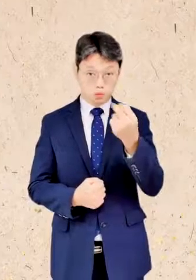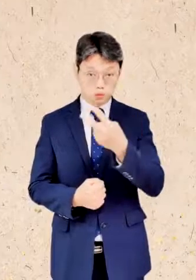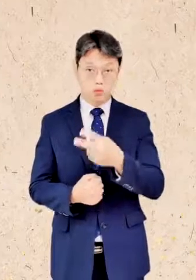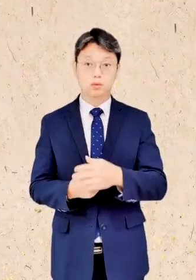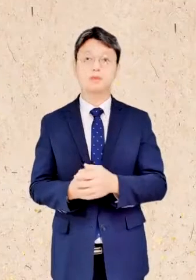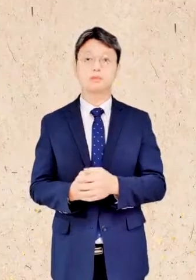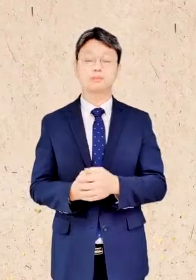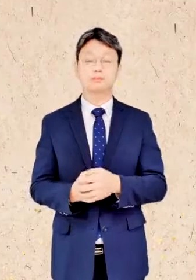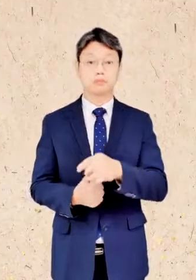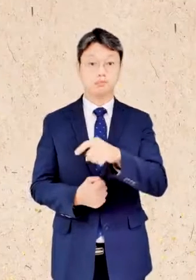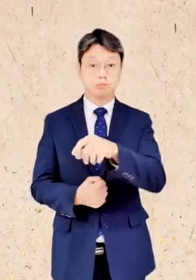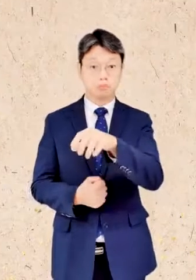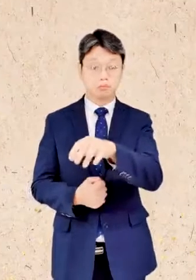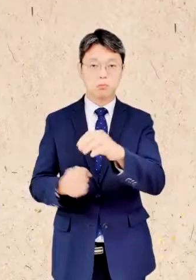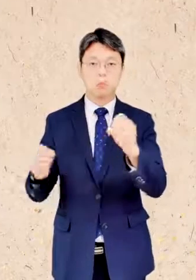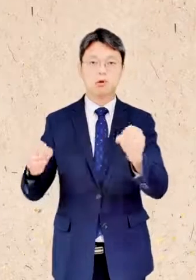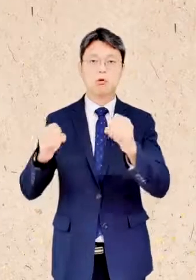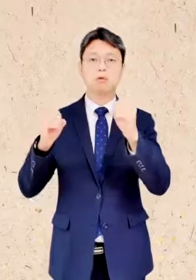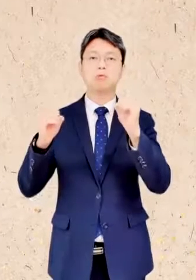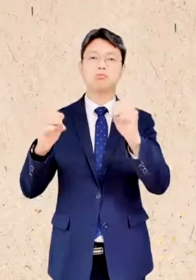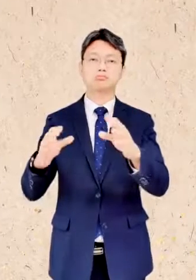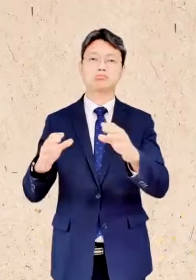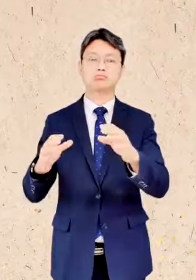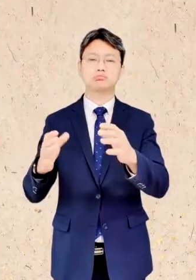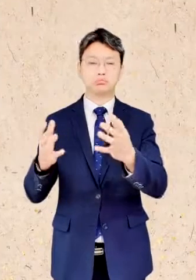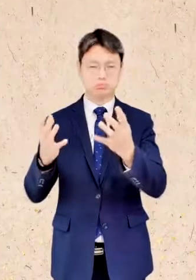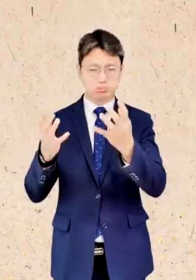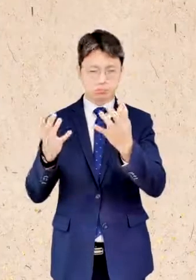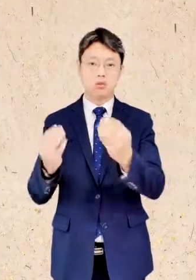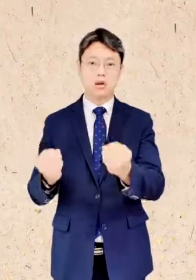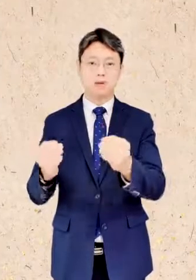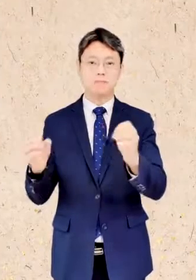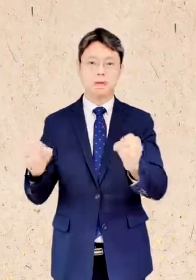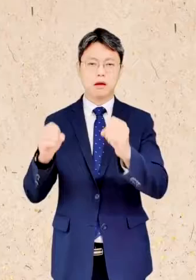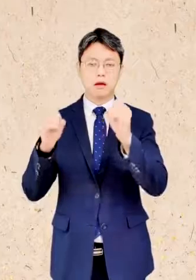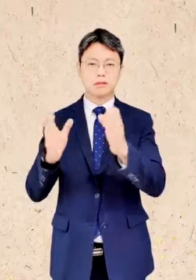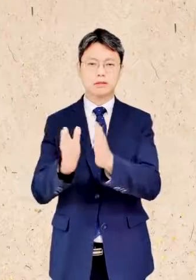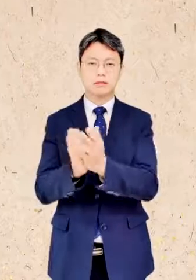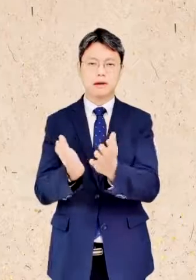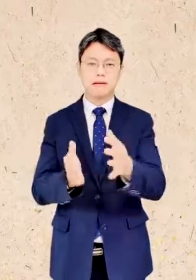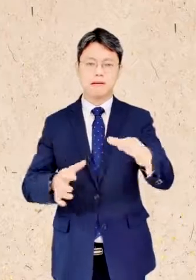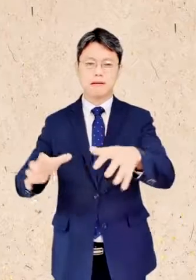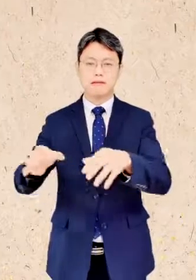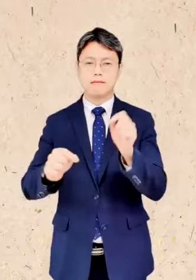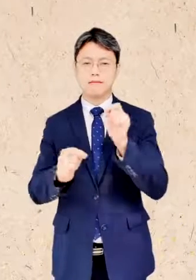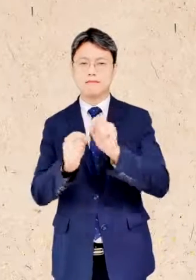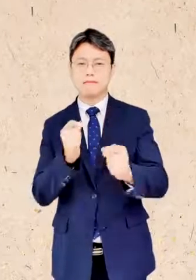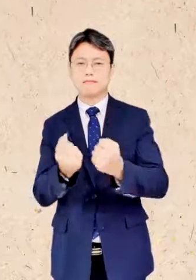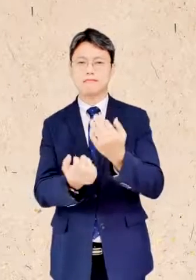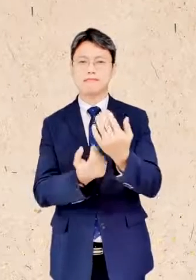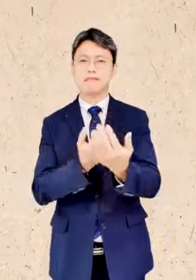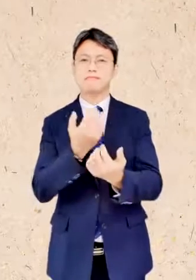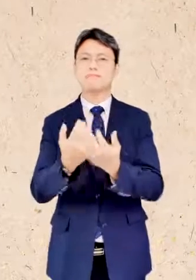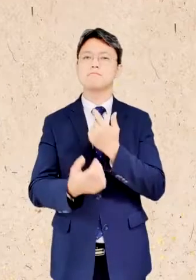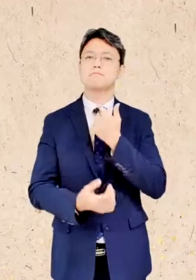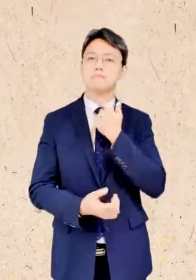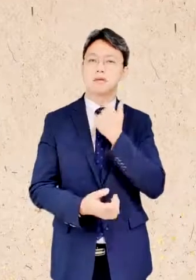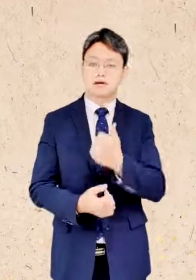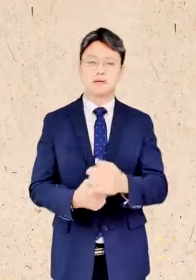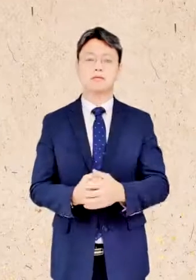아닙니다. 에베소에서 마술을 행하던 많은 사람들이 마술책을 모아다가 불사르는 일이